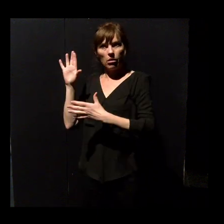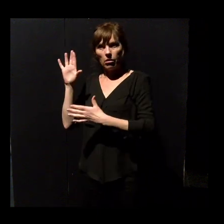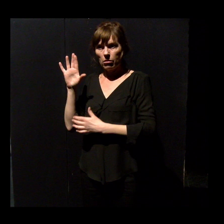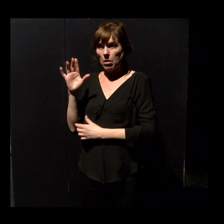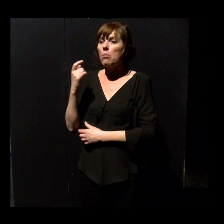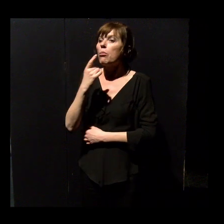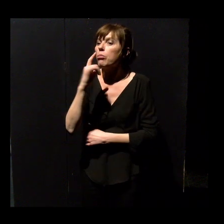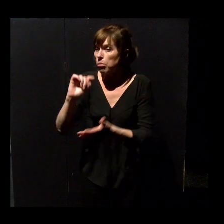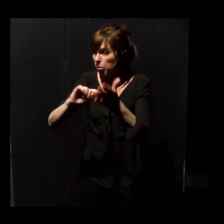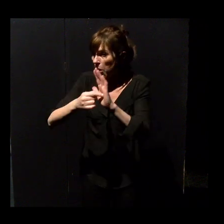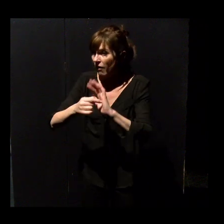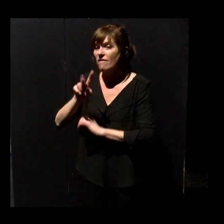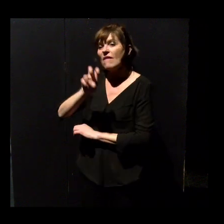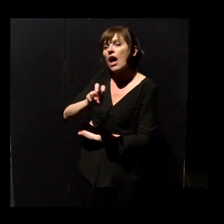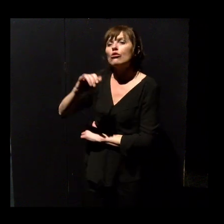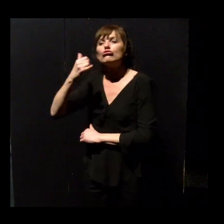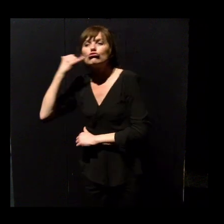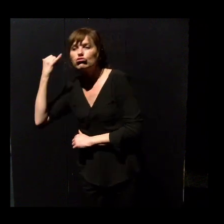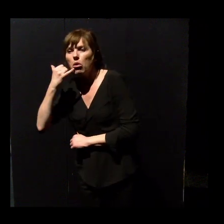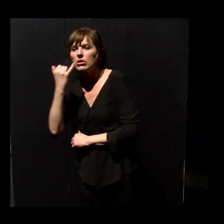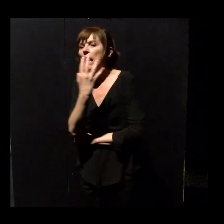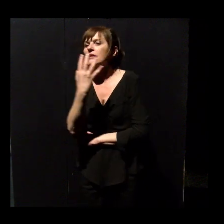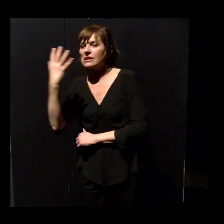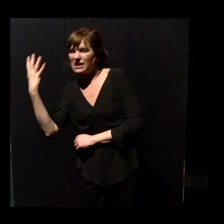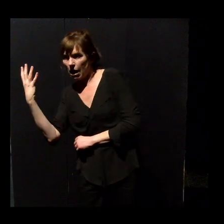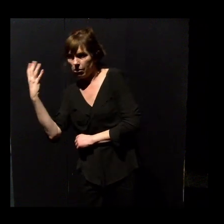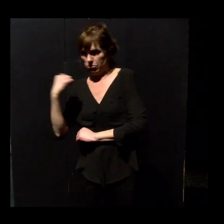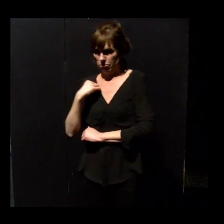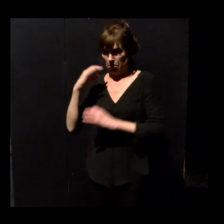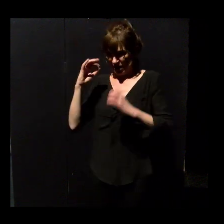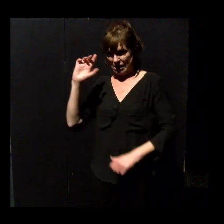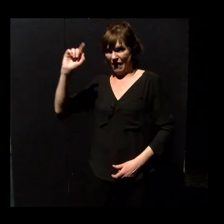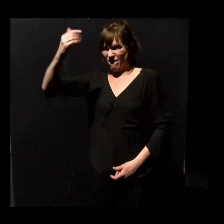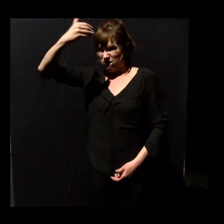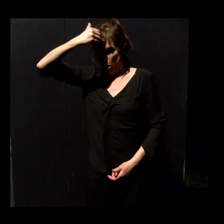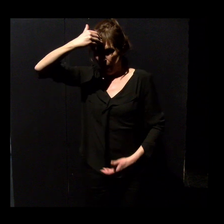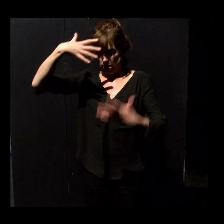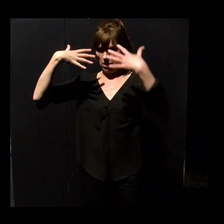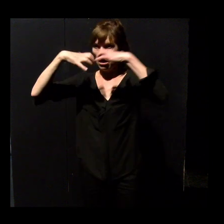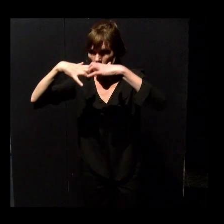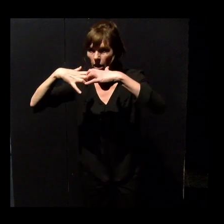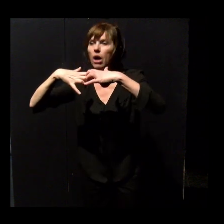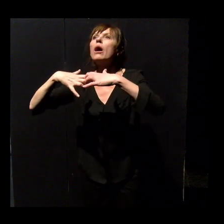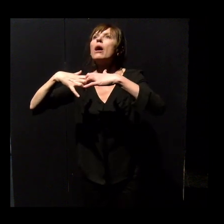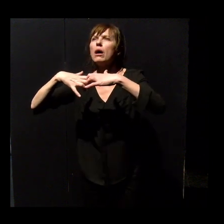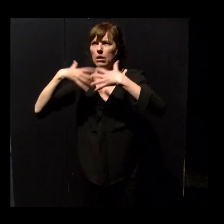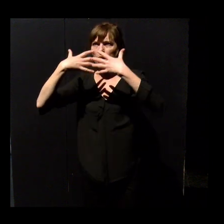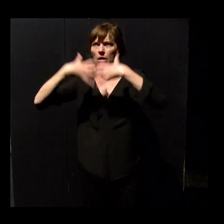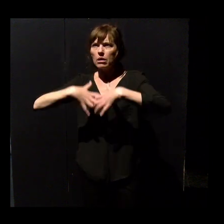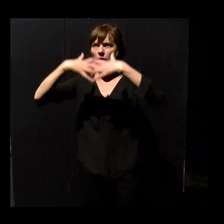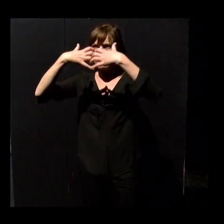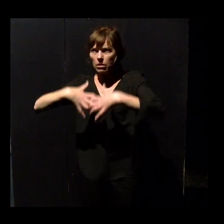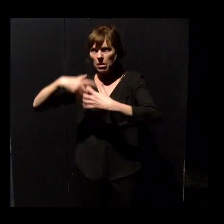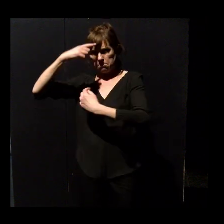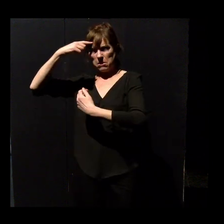jaunes, là, vous avez une mise en jeu entre les régions pariétales et frontales. C'est au moment où il va mettre en jeu sa mémoire de